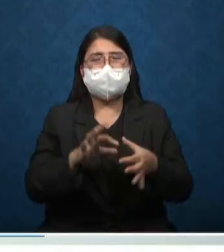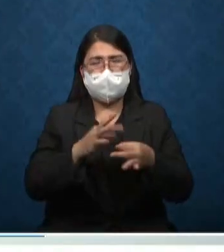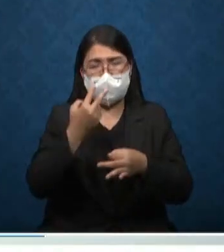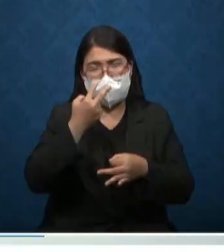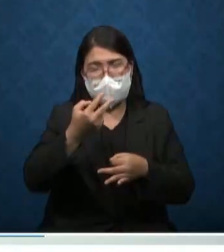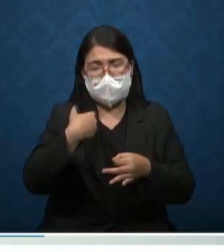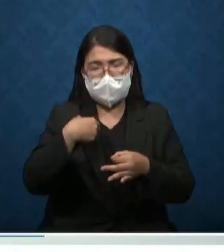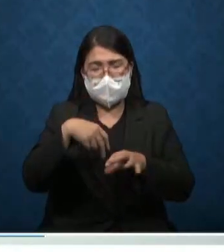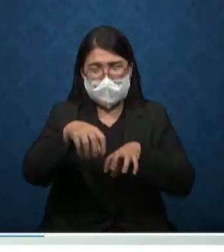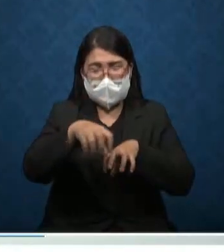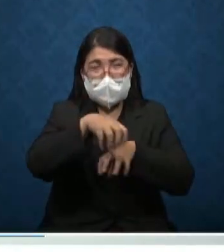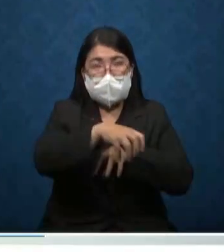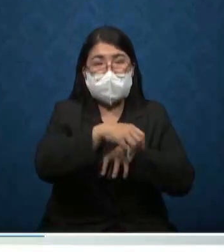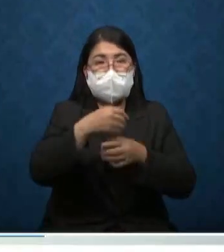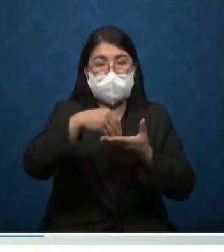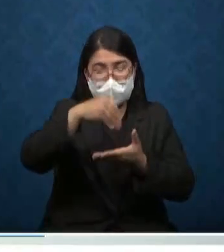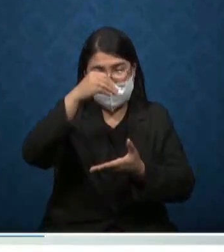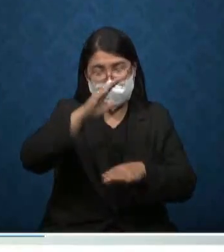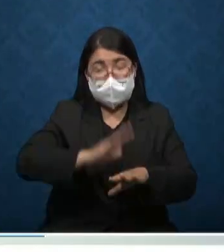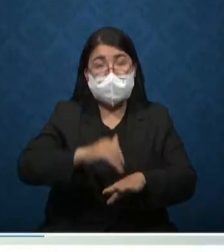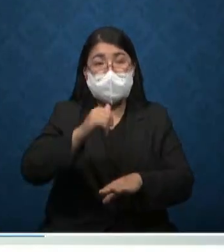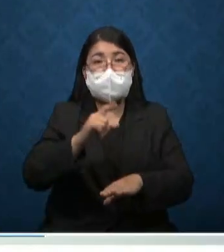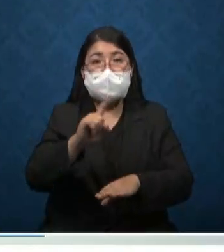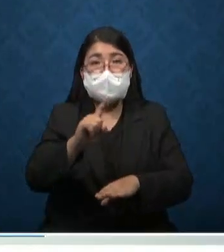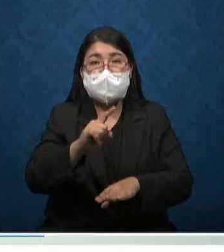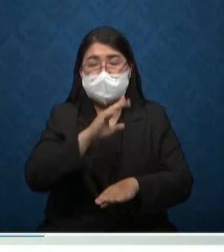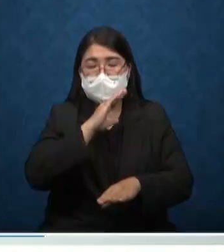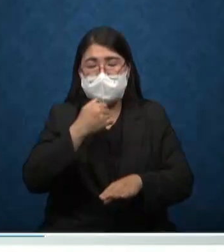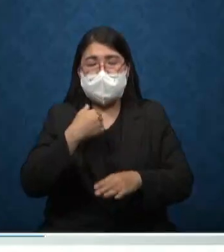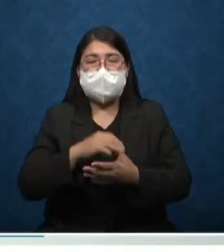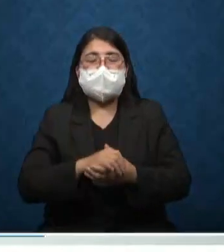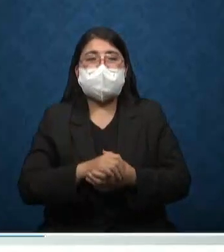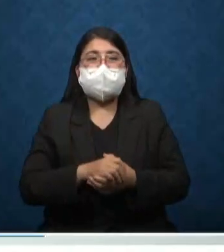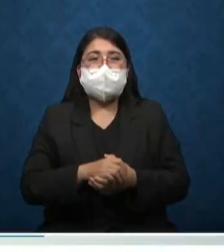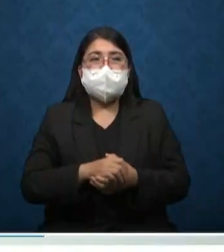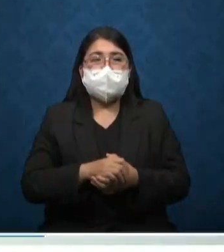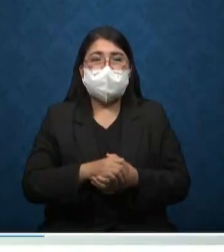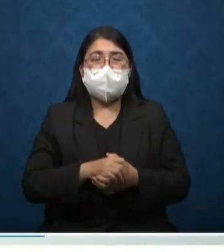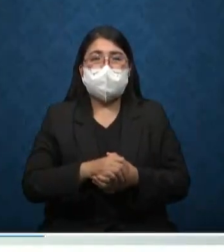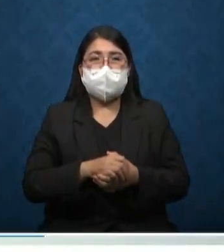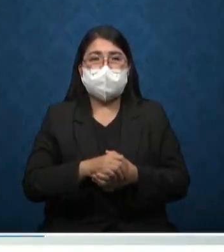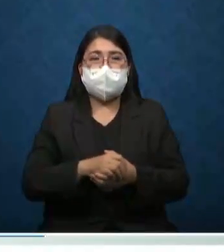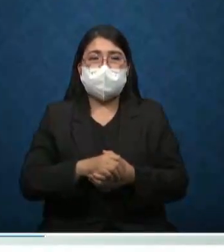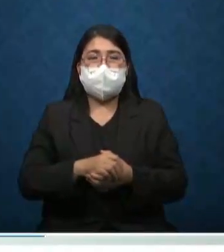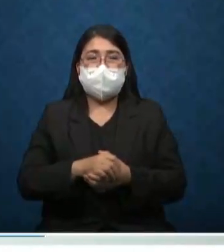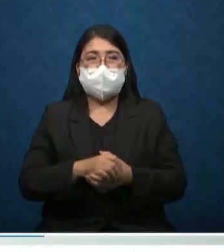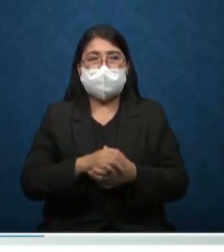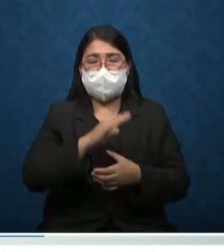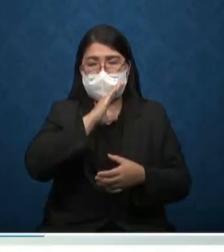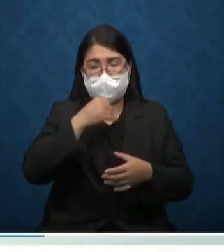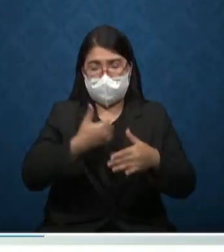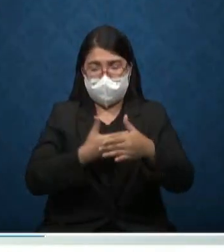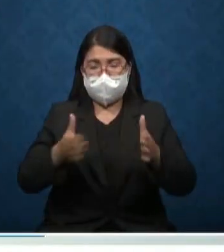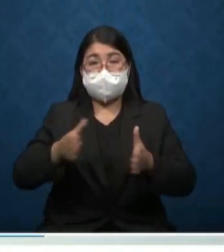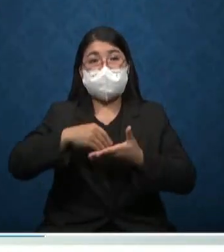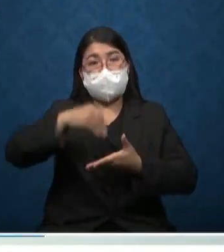านั้นมีความถนัดเราก็จะมุ่งไปเข้าสู่จะให้เขาเข้าสู่ระบบห้องเรียนคงเป็นสิ่งที่ได้ย